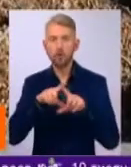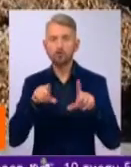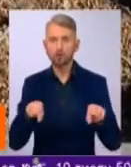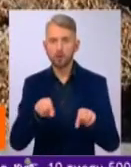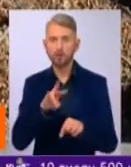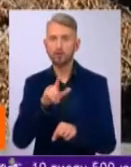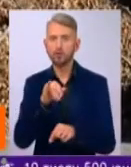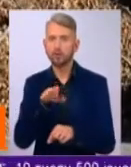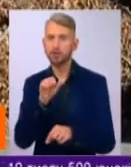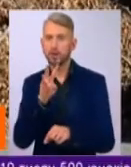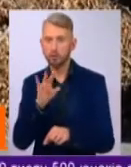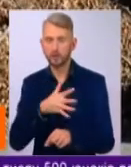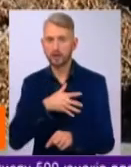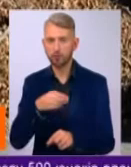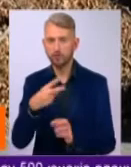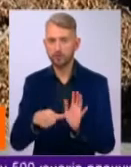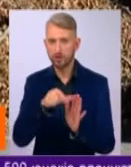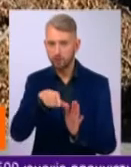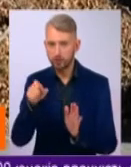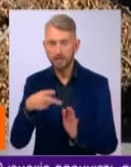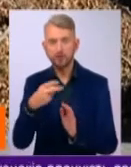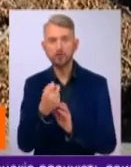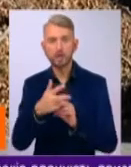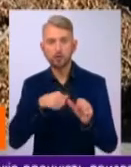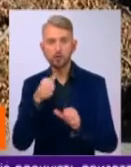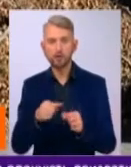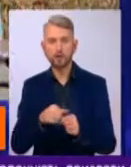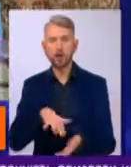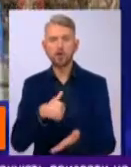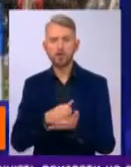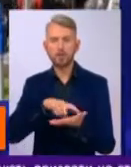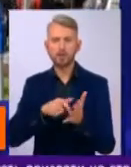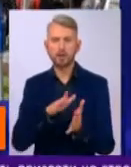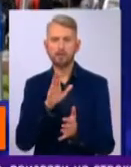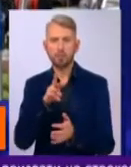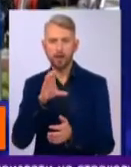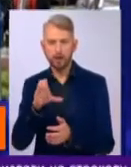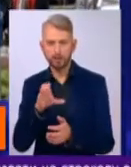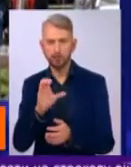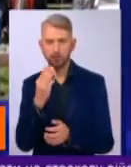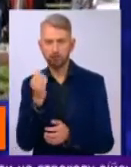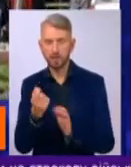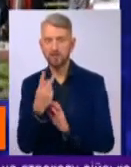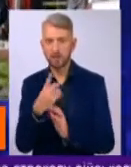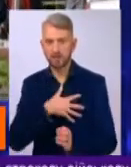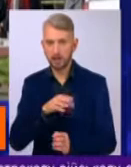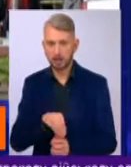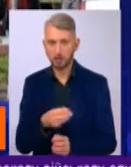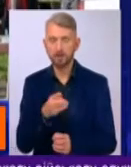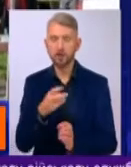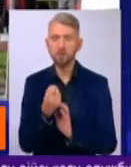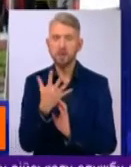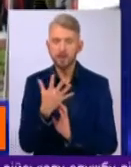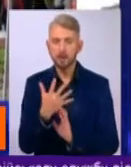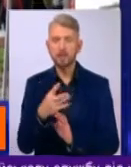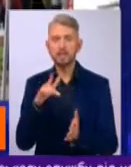Ньютаун. Загинуло 26 людей. 2013-й – штаб-квартира ВМС США. 12 загиблих. 2015-й –